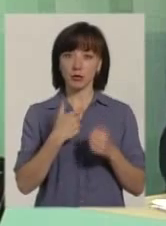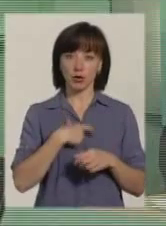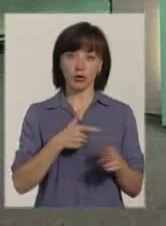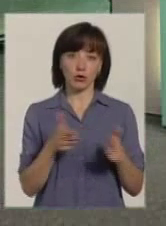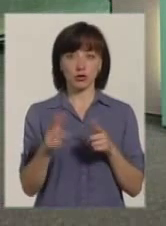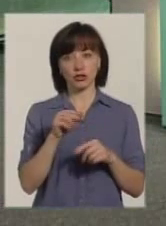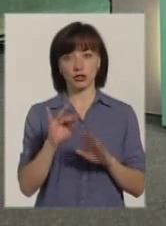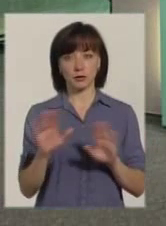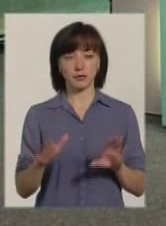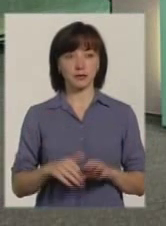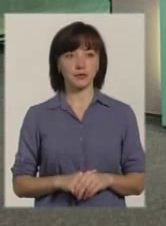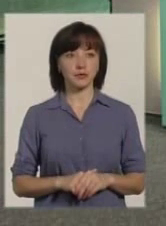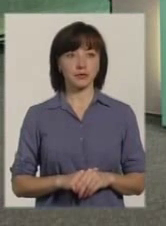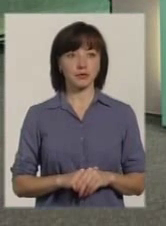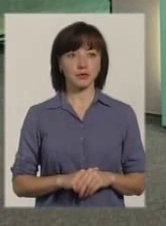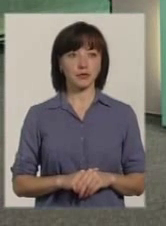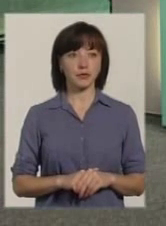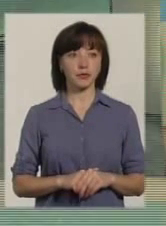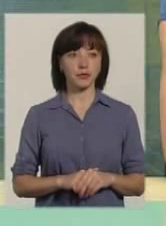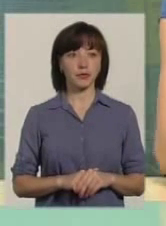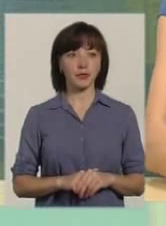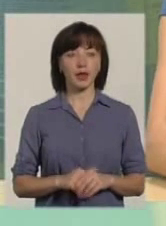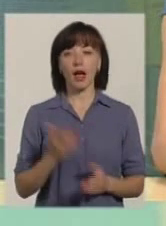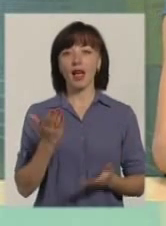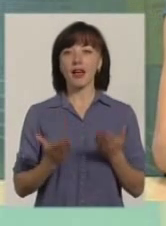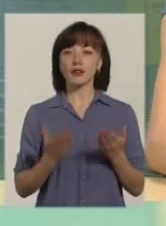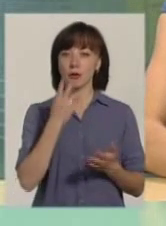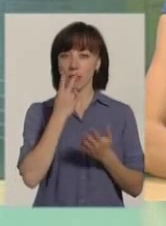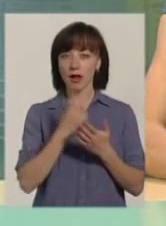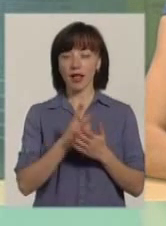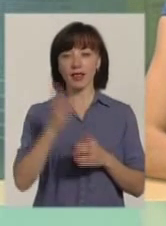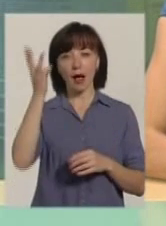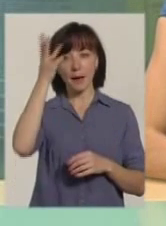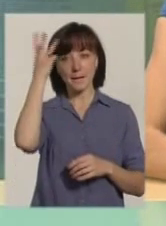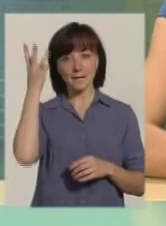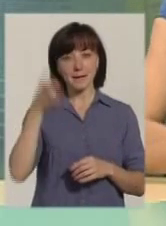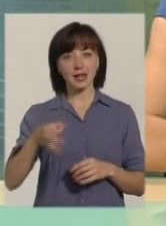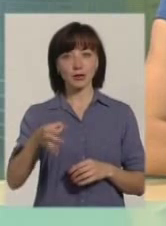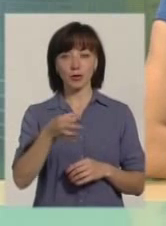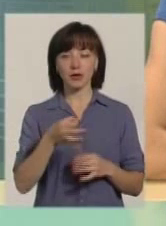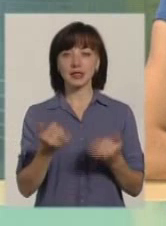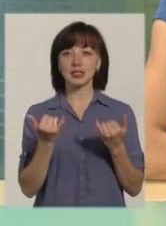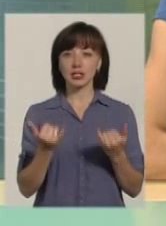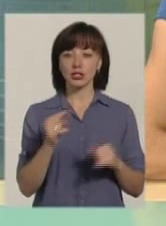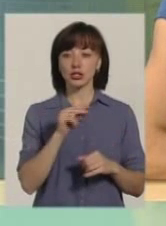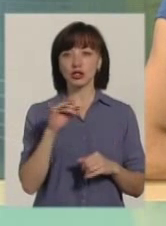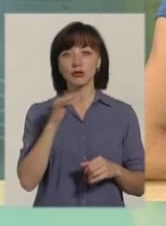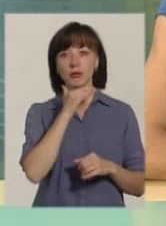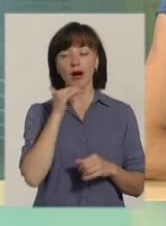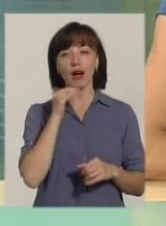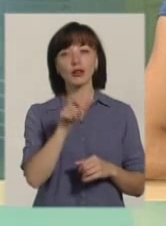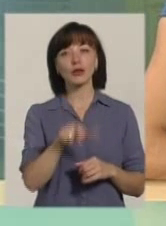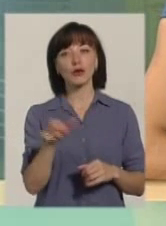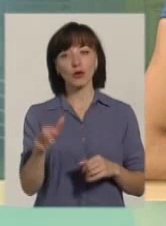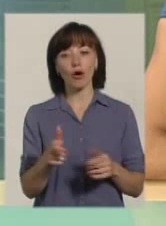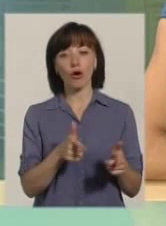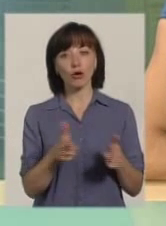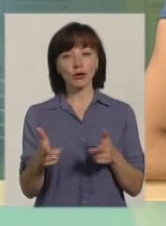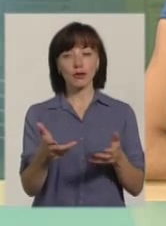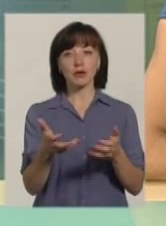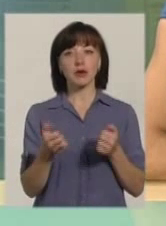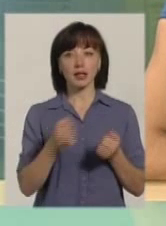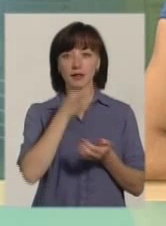відповідальність? Це дуже важливо. А якщо поглянути на Хмельницьку область, нині? Чи багато людей готові брати, власне,